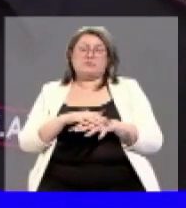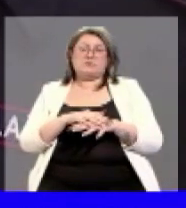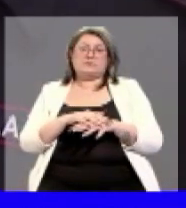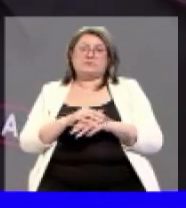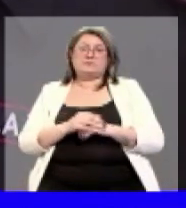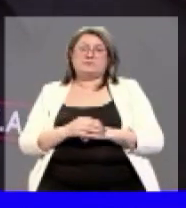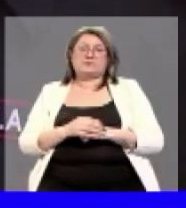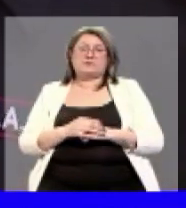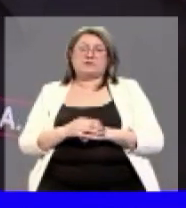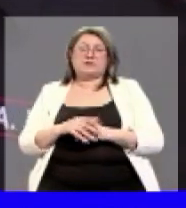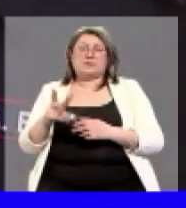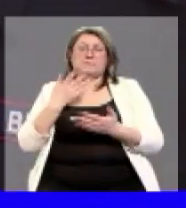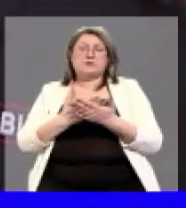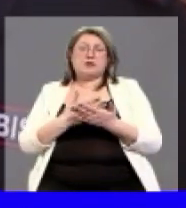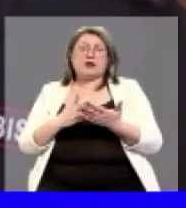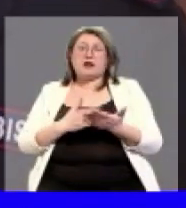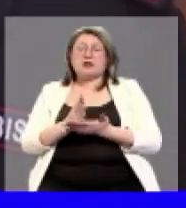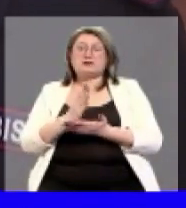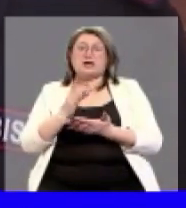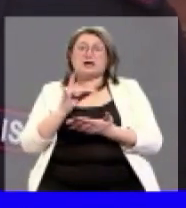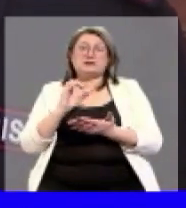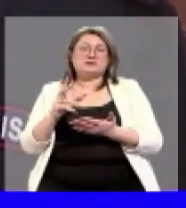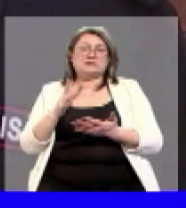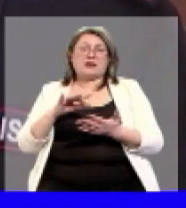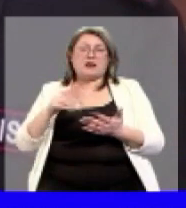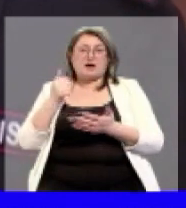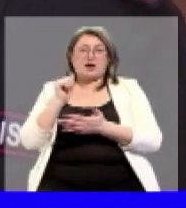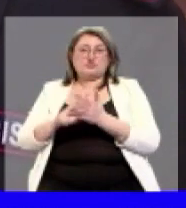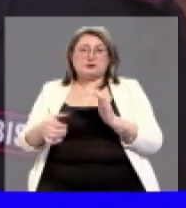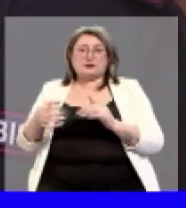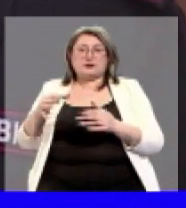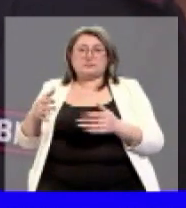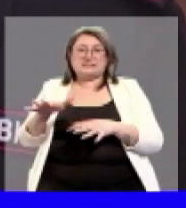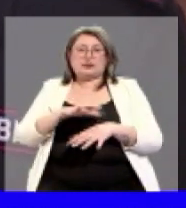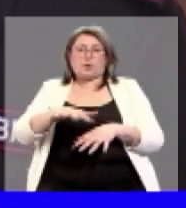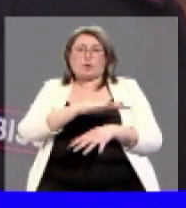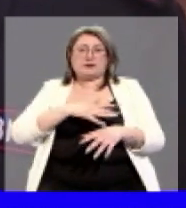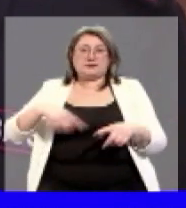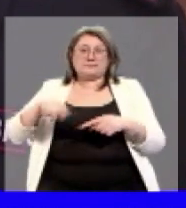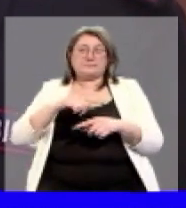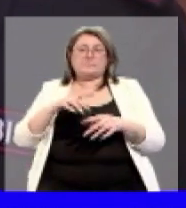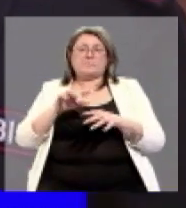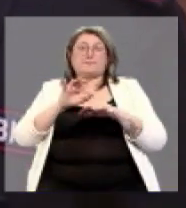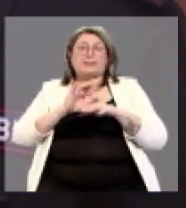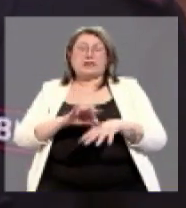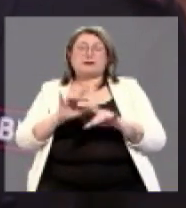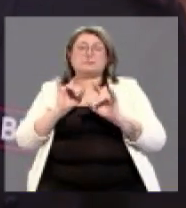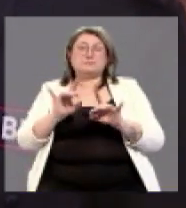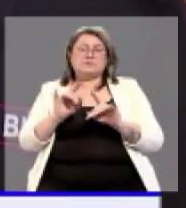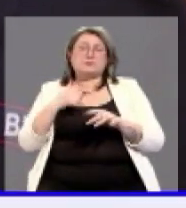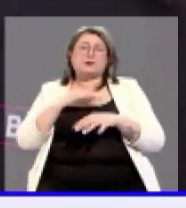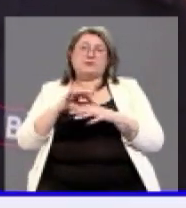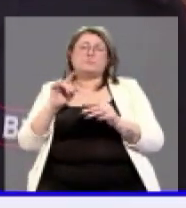Данный мероприятие проводится на постоянной основе. Оқу жаттығулар жиі өткізіліп тұрады. Еріктілер үшін мамандар қажетті дағдыларды меңгеру